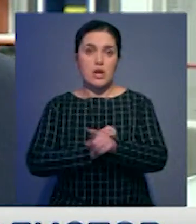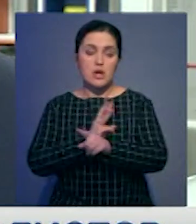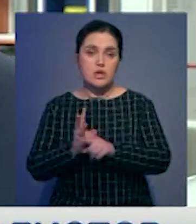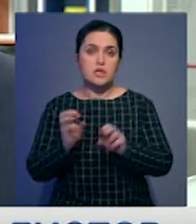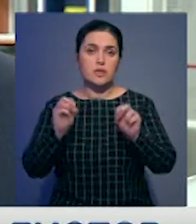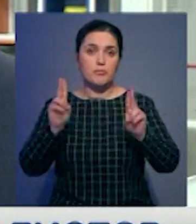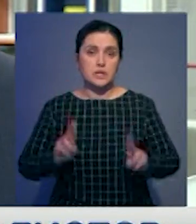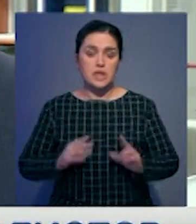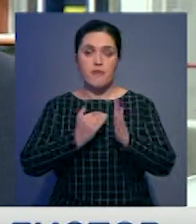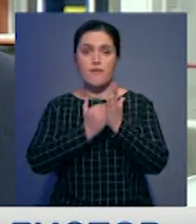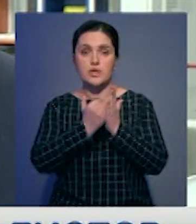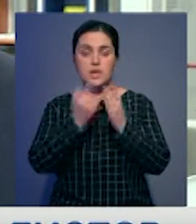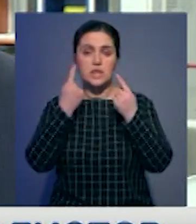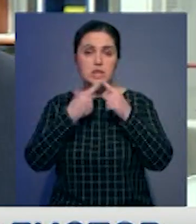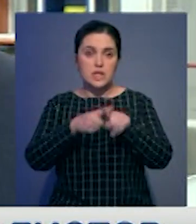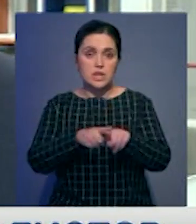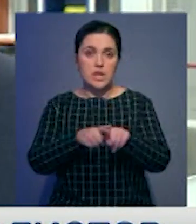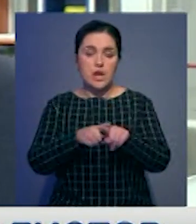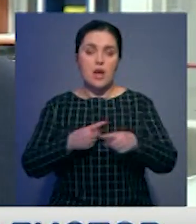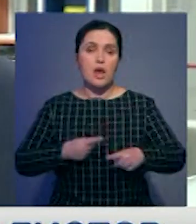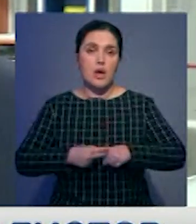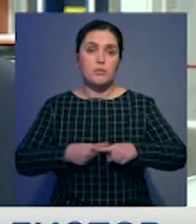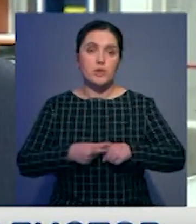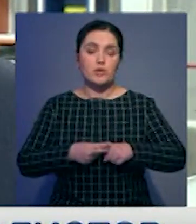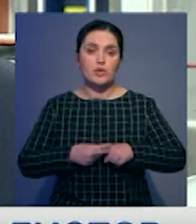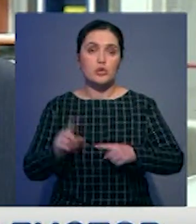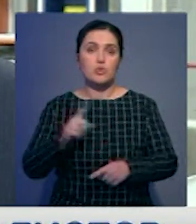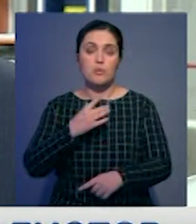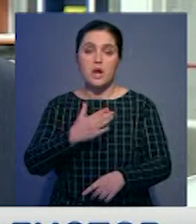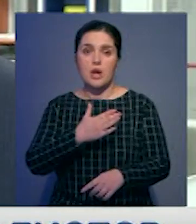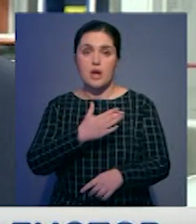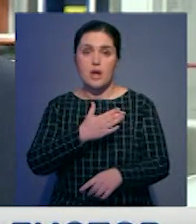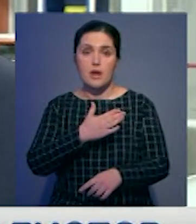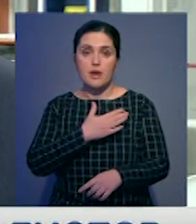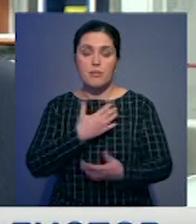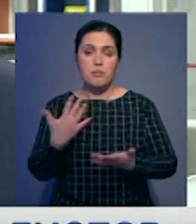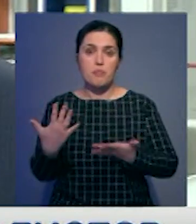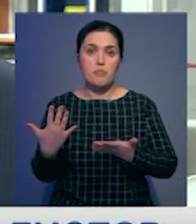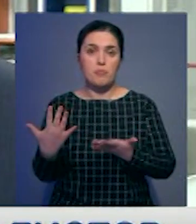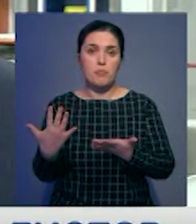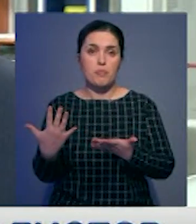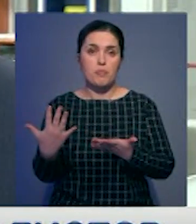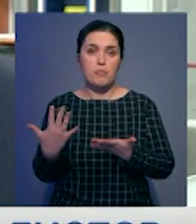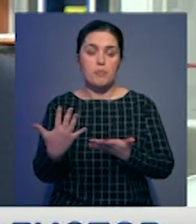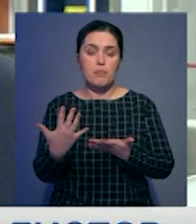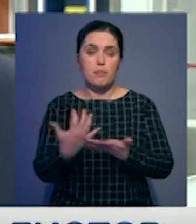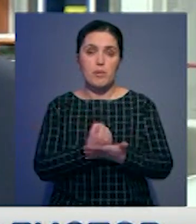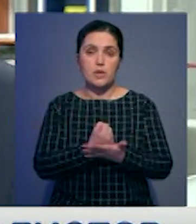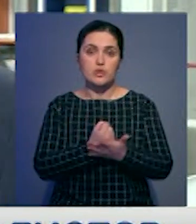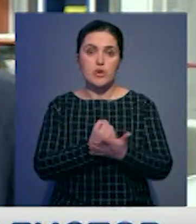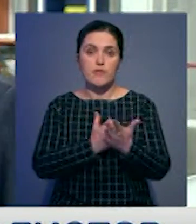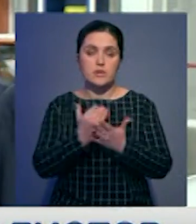специальным высокотехнологичным инновационным оборудованием, чтобы мы на выходе получали также и высококвалифицированных